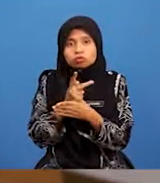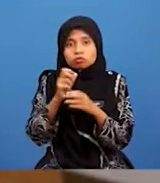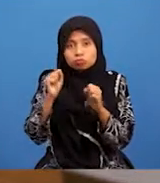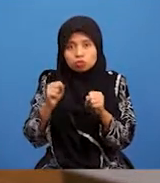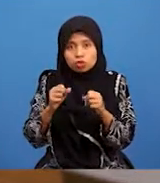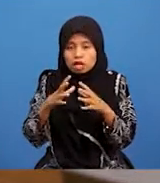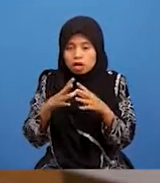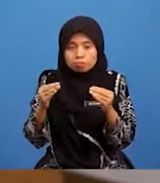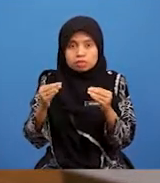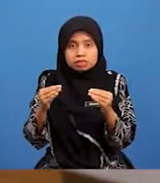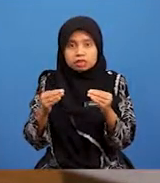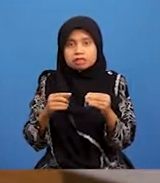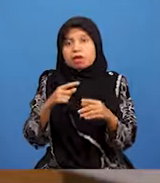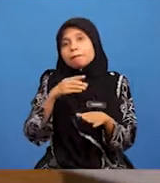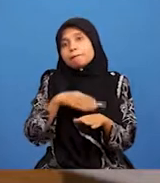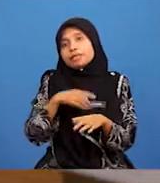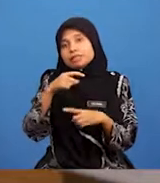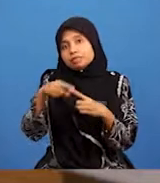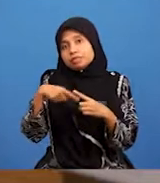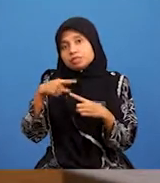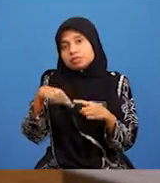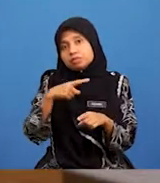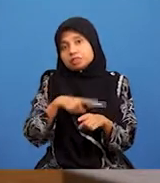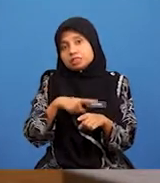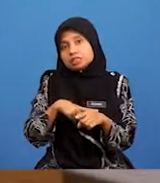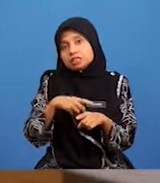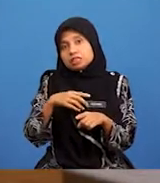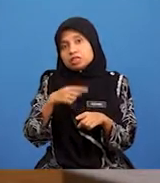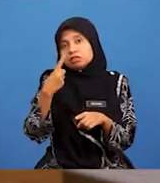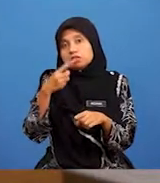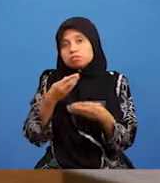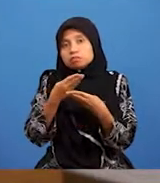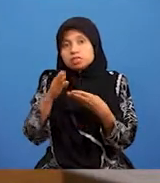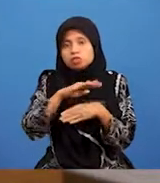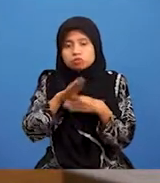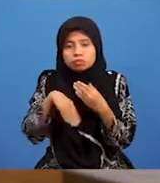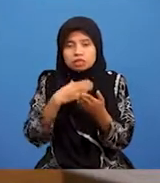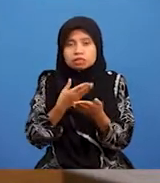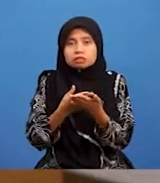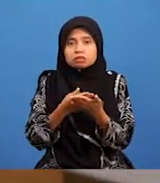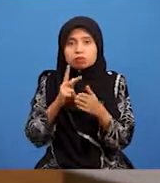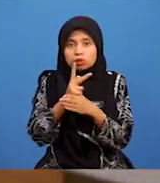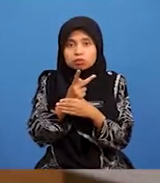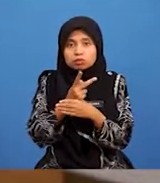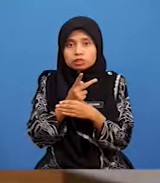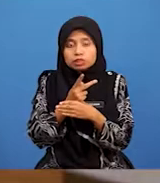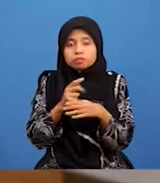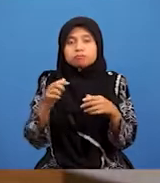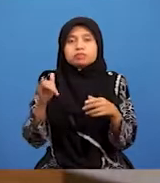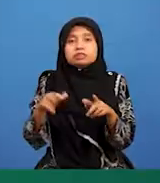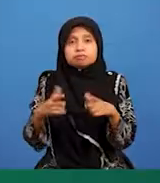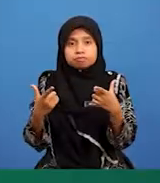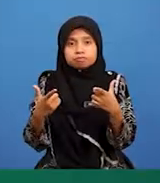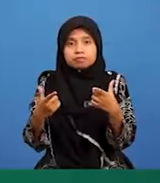itu pada bila-bila masa dengan memberi notis mengenainya kepada semua rakan kongsi yang lain.